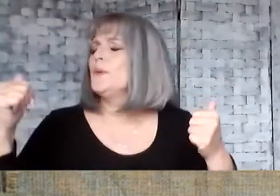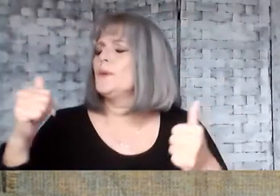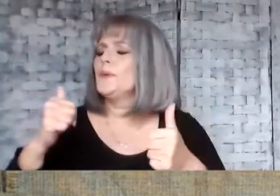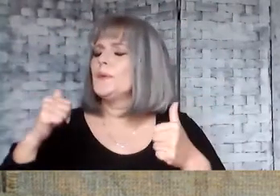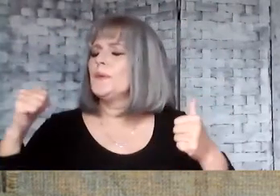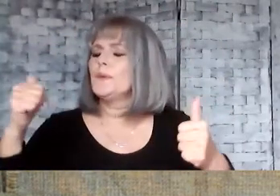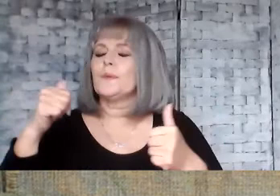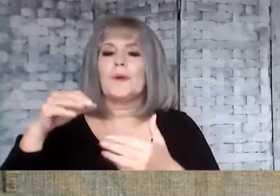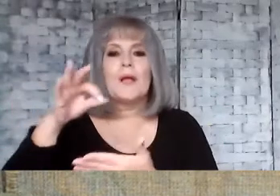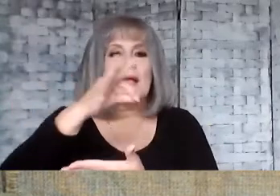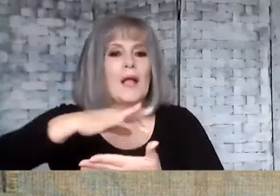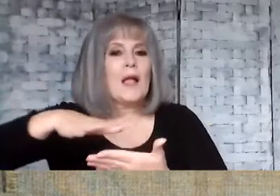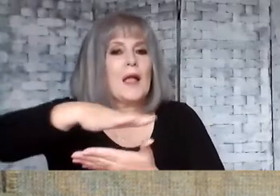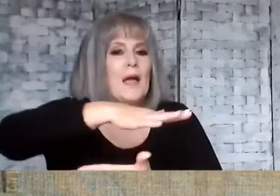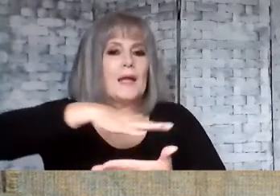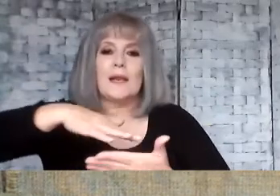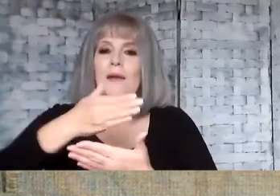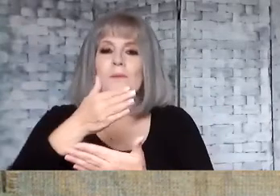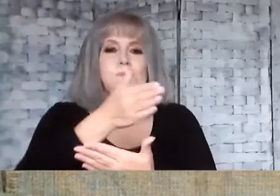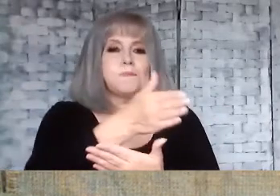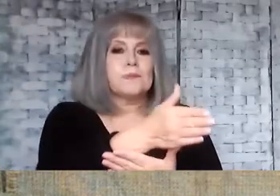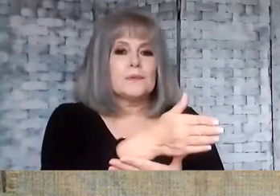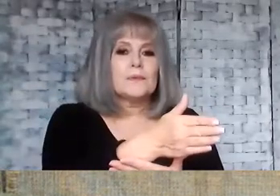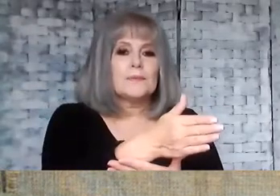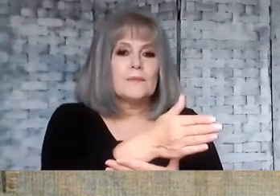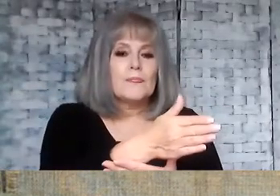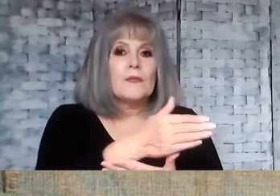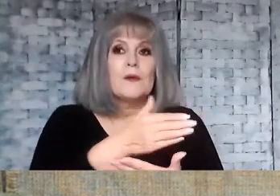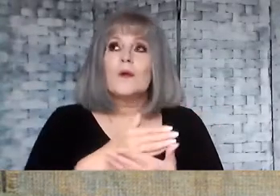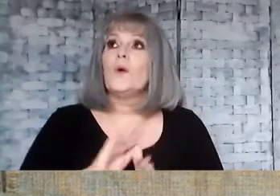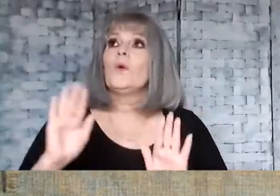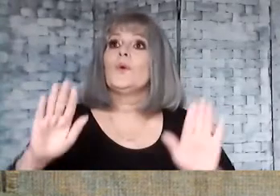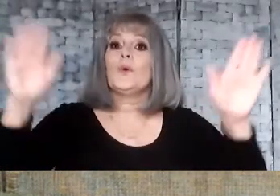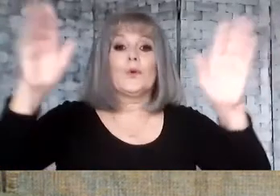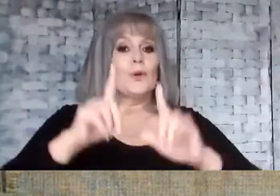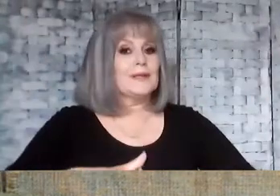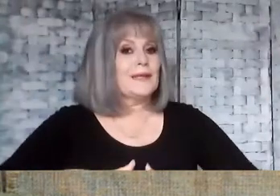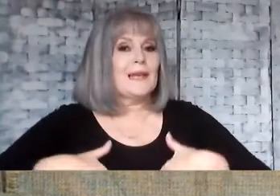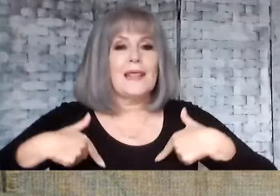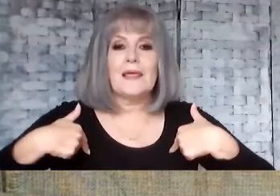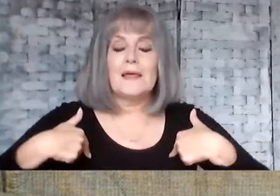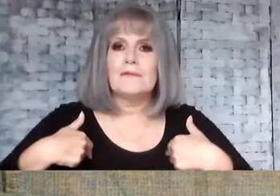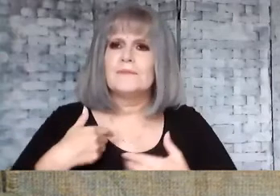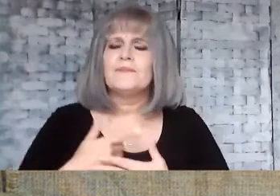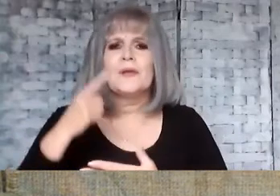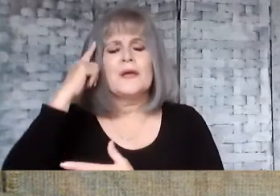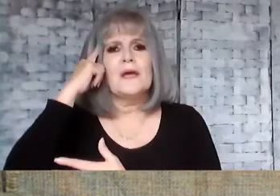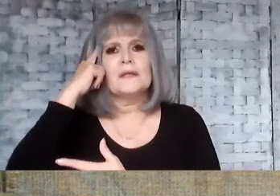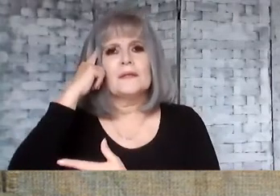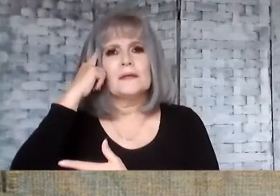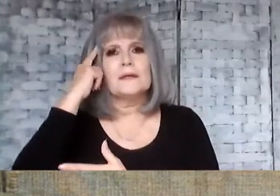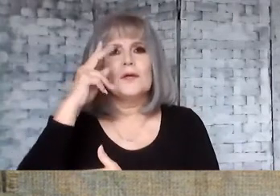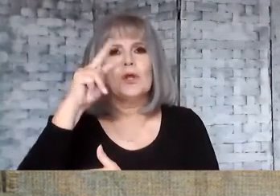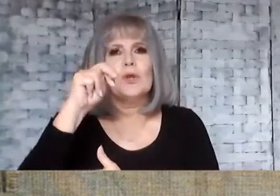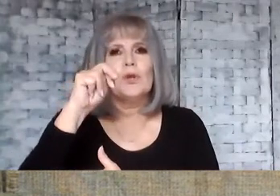respect, groot kracht, groot lewe. Een van my gunsteling stories, ek dink is in nummer